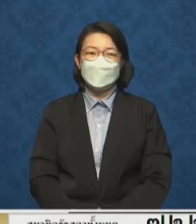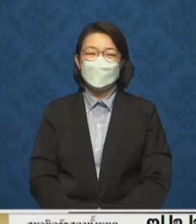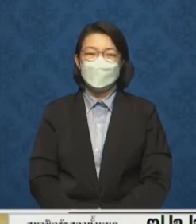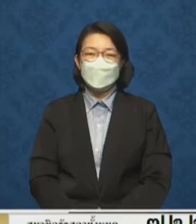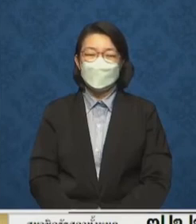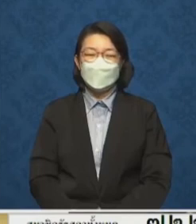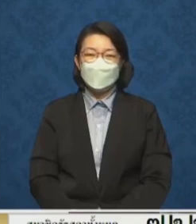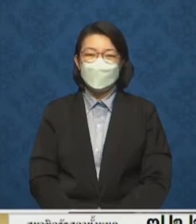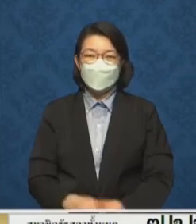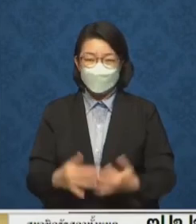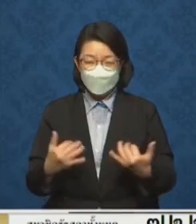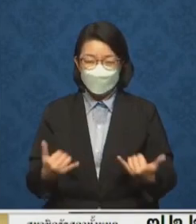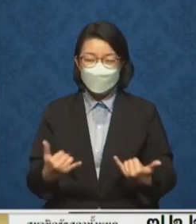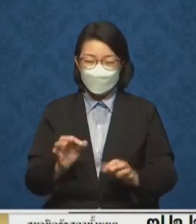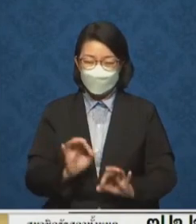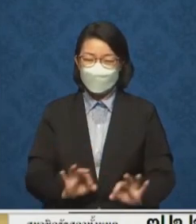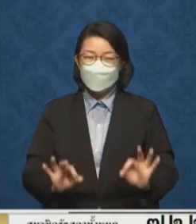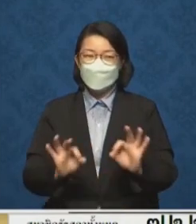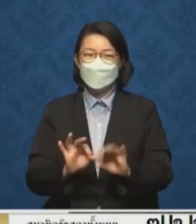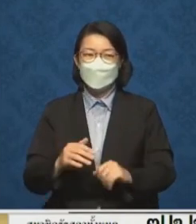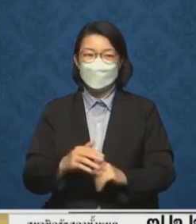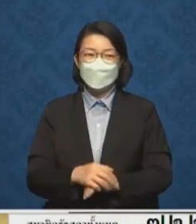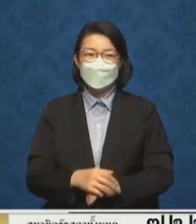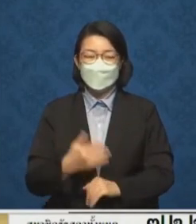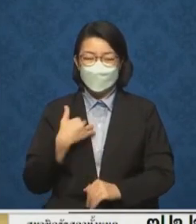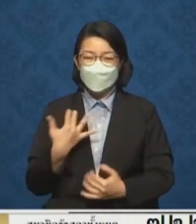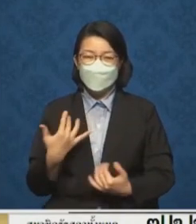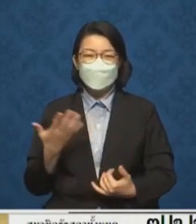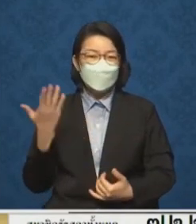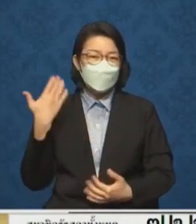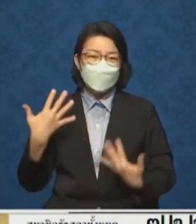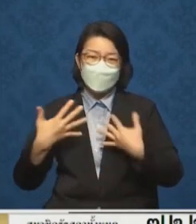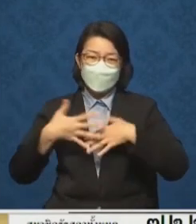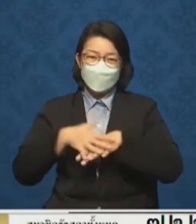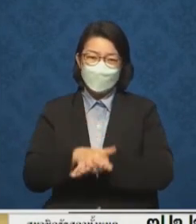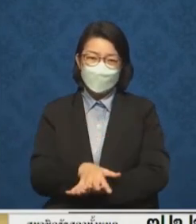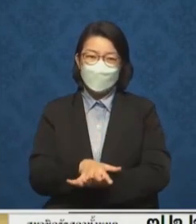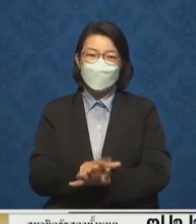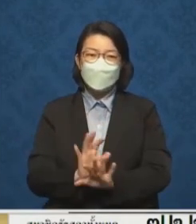ที่ได้มีโอกาสมีส่วนร่วมอย่างสำคัญ